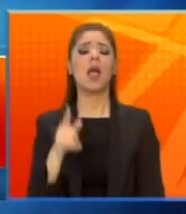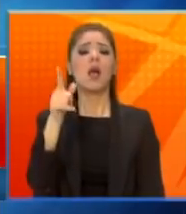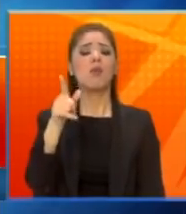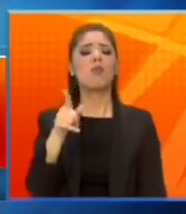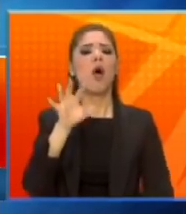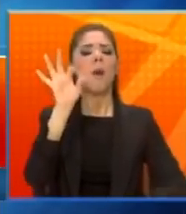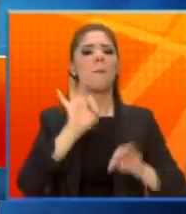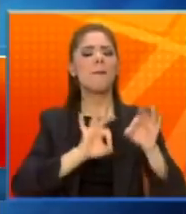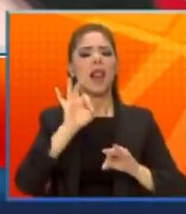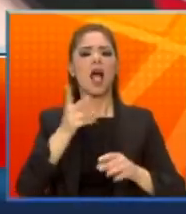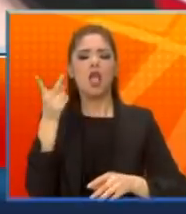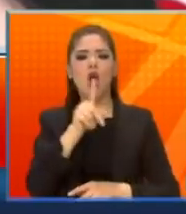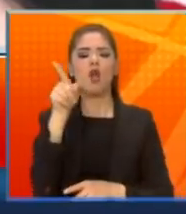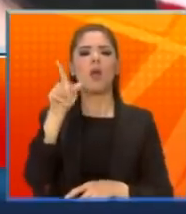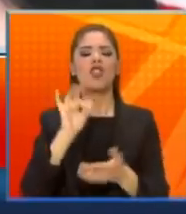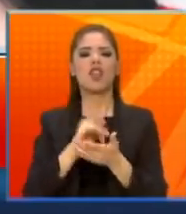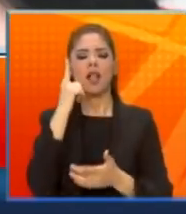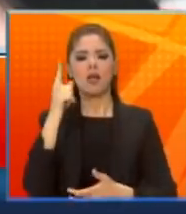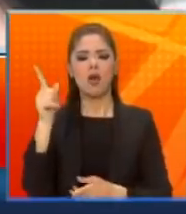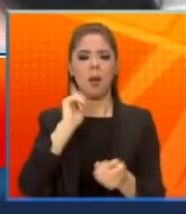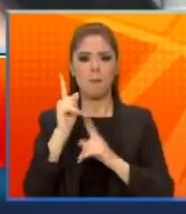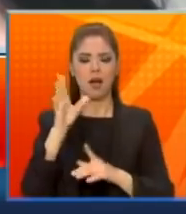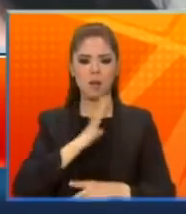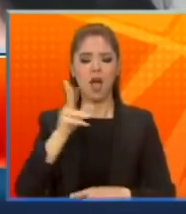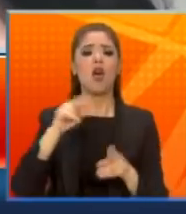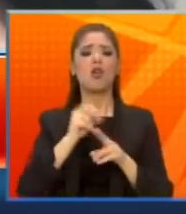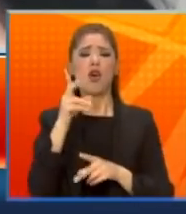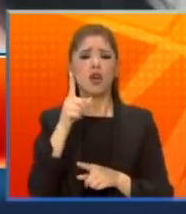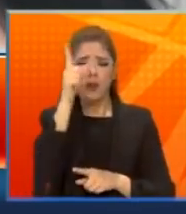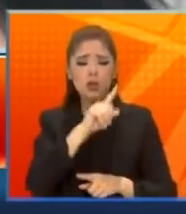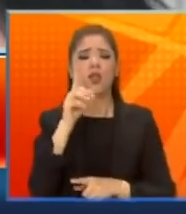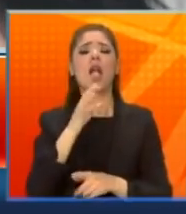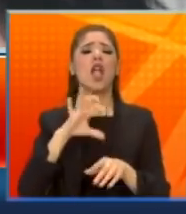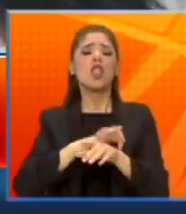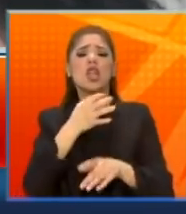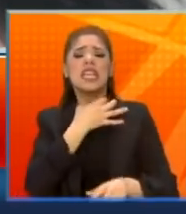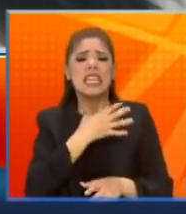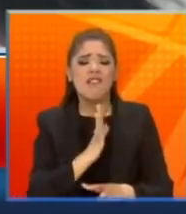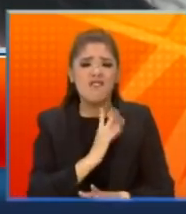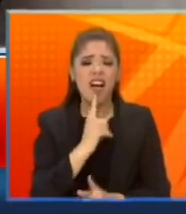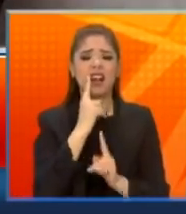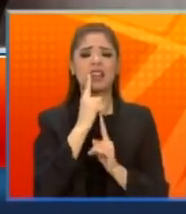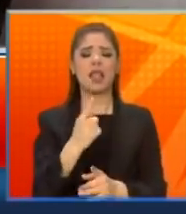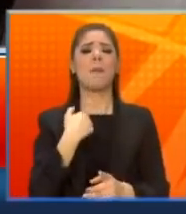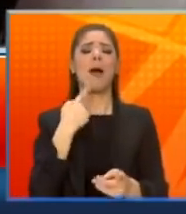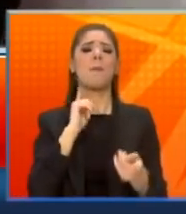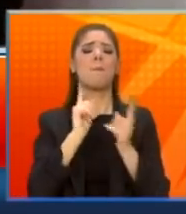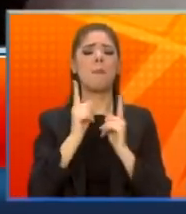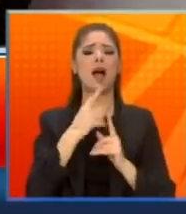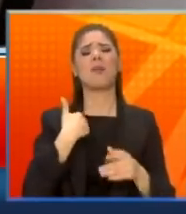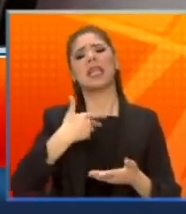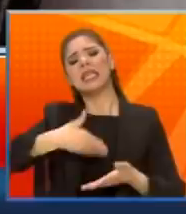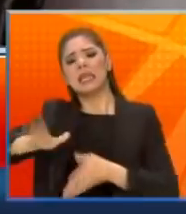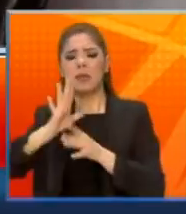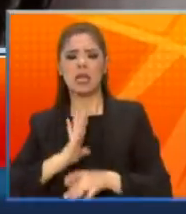Tasarlayarak öldürme suçundan yargılanan sanık, koronavirüs salgını nedeniyle doktor ihtiyacı olduğunu söyledi, mahkemeden